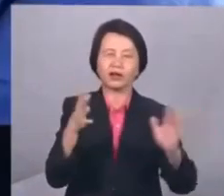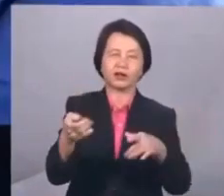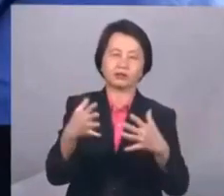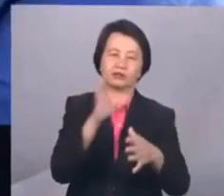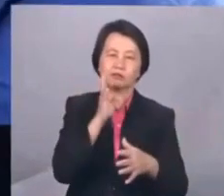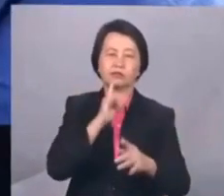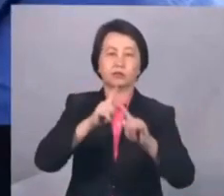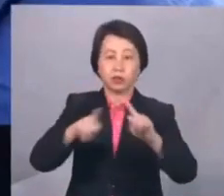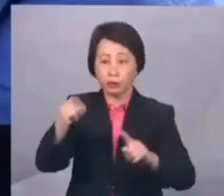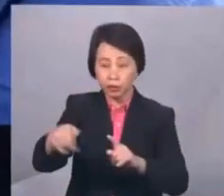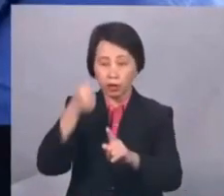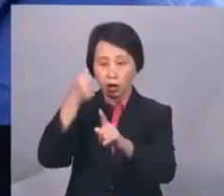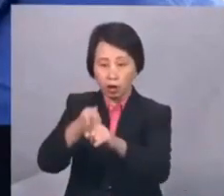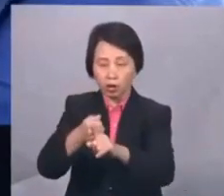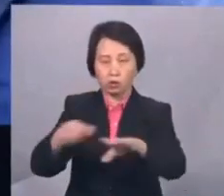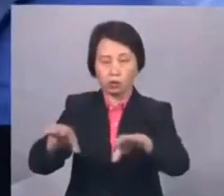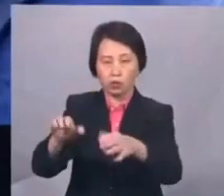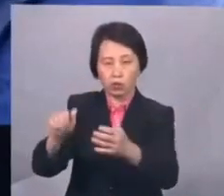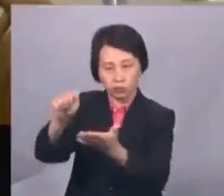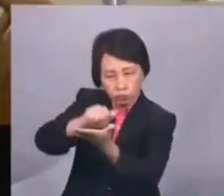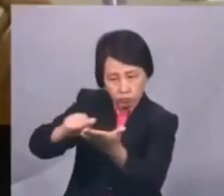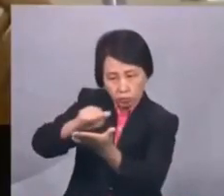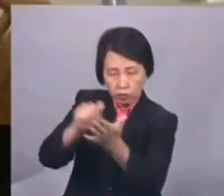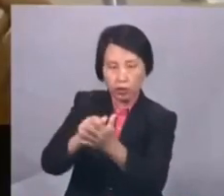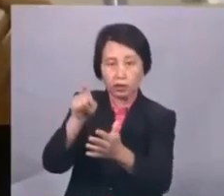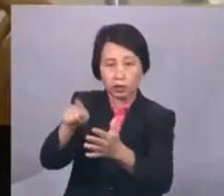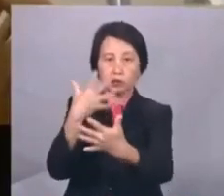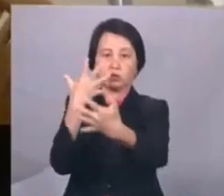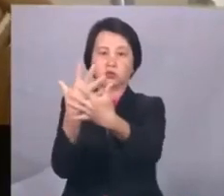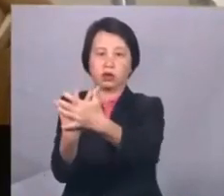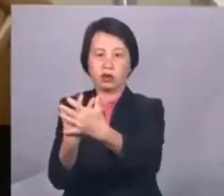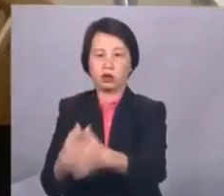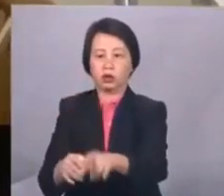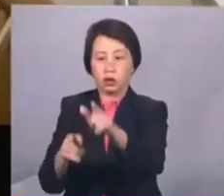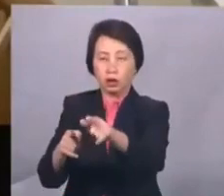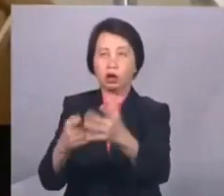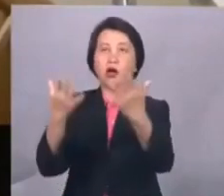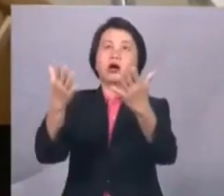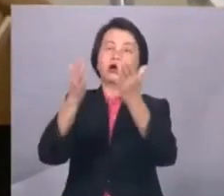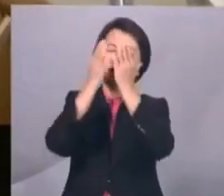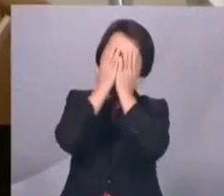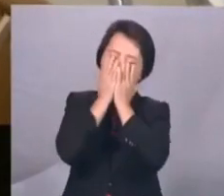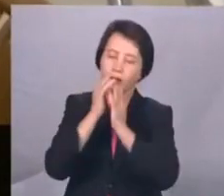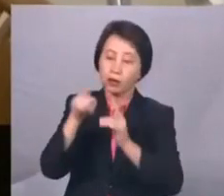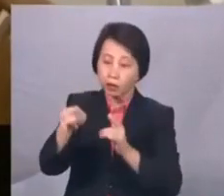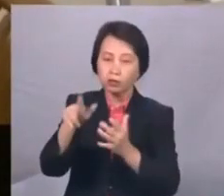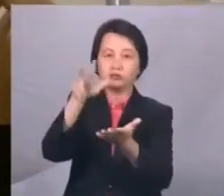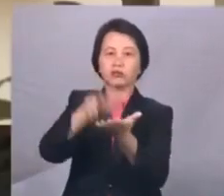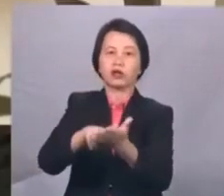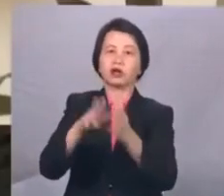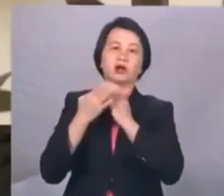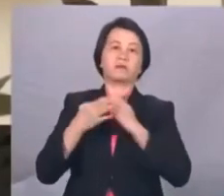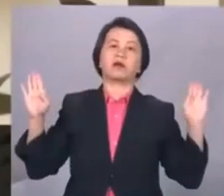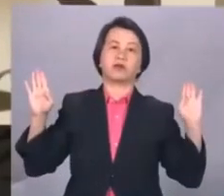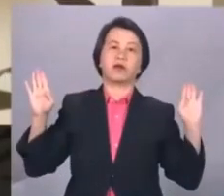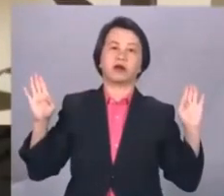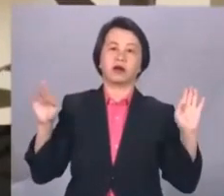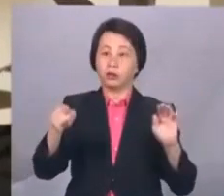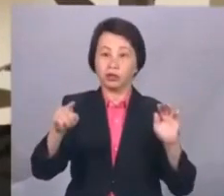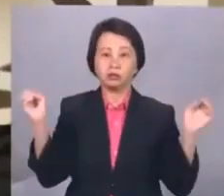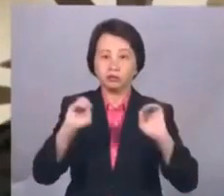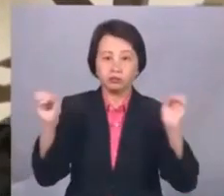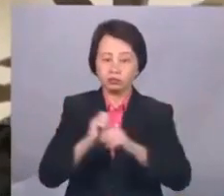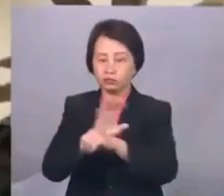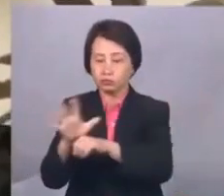pihak sebaik di arah menjalani saringan janji korentin beliau sini bersyukur kerana disahkan bebas dan bukan